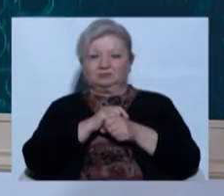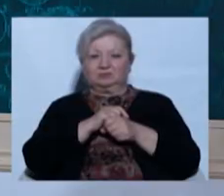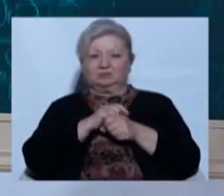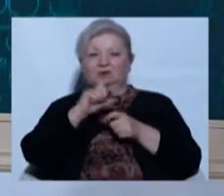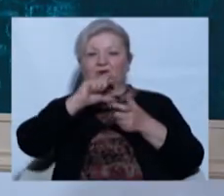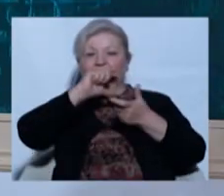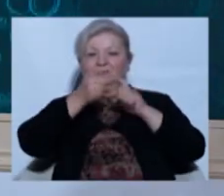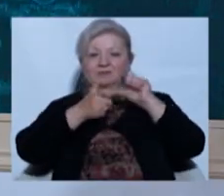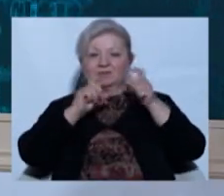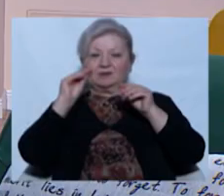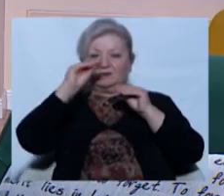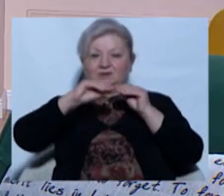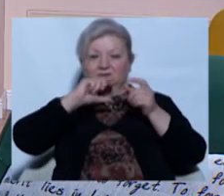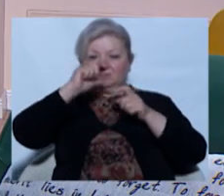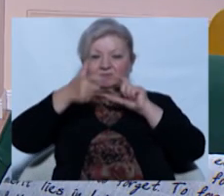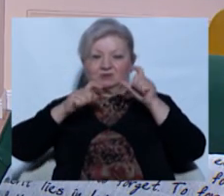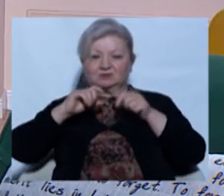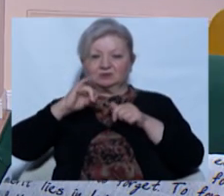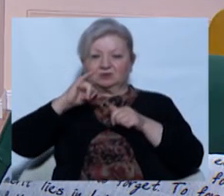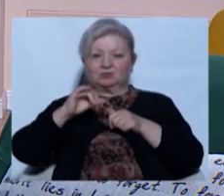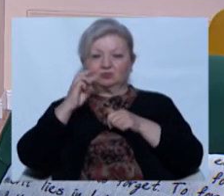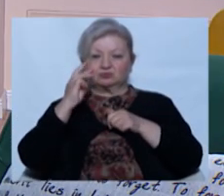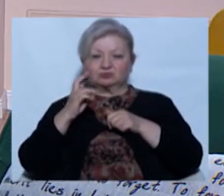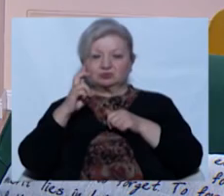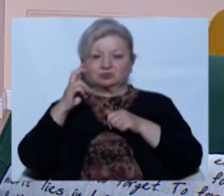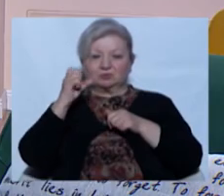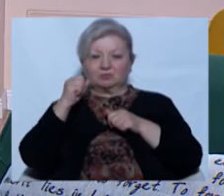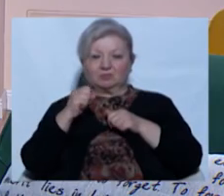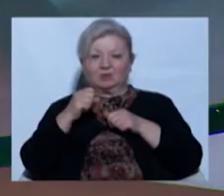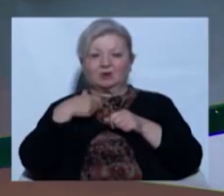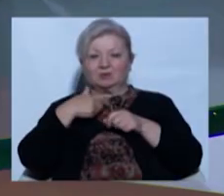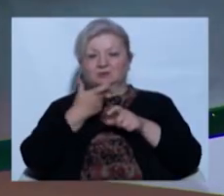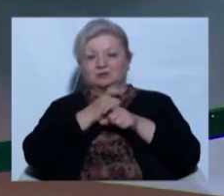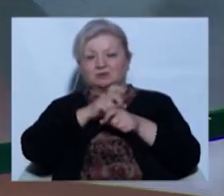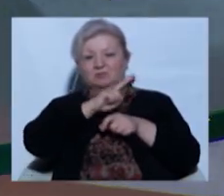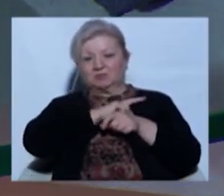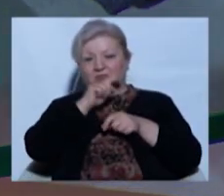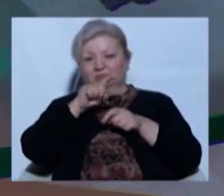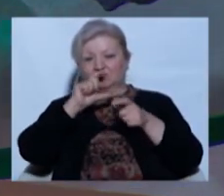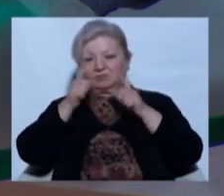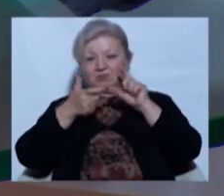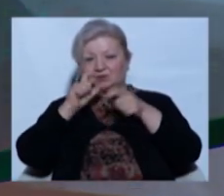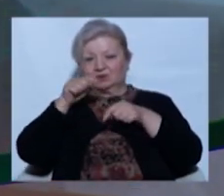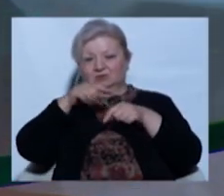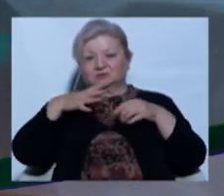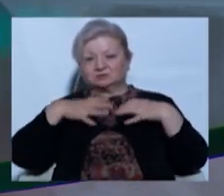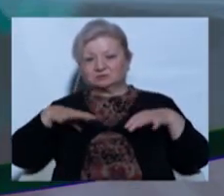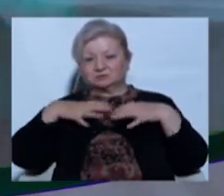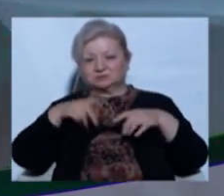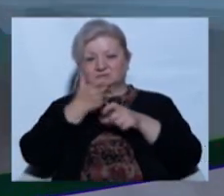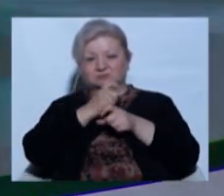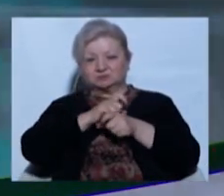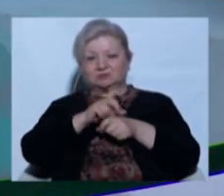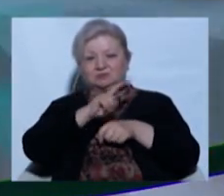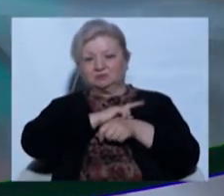მთა უშბას, შეიძლება იცანით კიდეც უშბა. ჩემი საყვარელი მთა არის საქართველოში, და მე ისედაც ძალიან მიყვარს მთები,